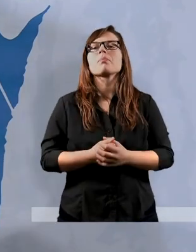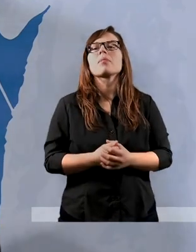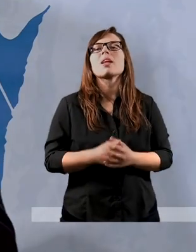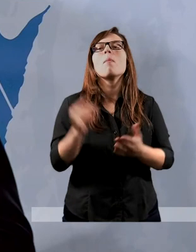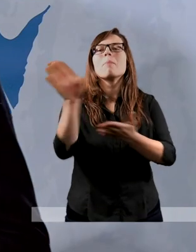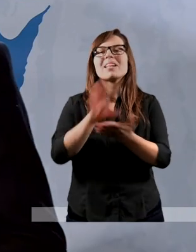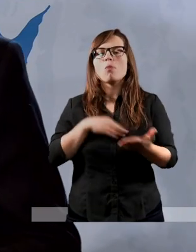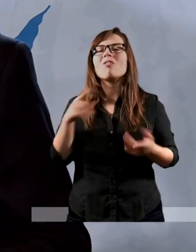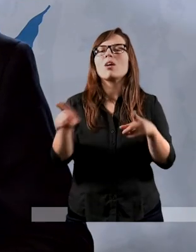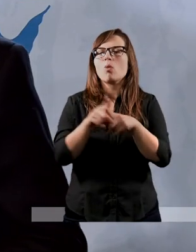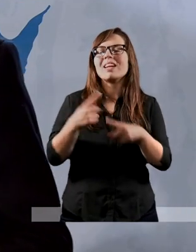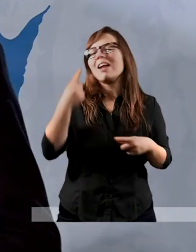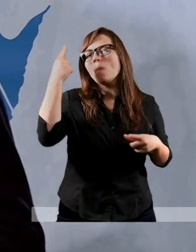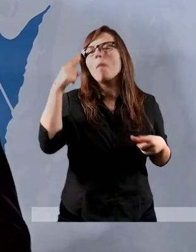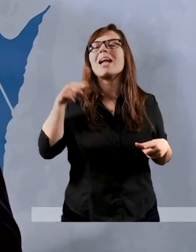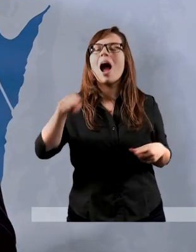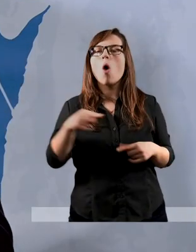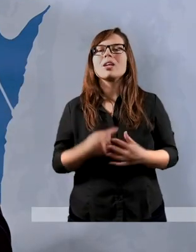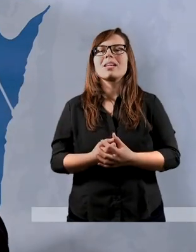Biblia również wspomina o tym, żeby,